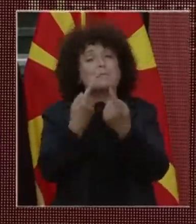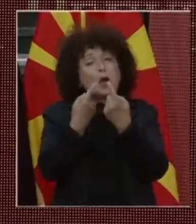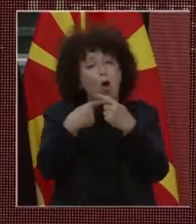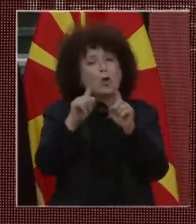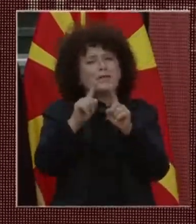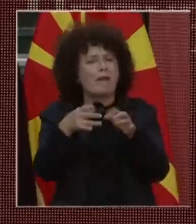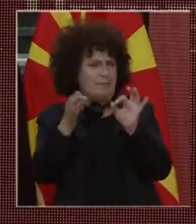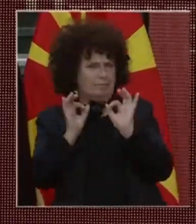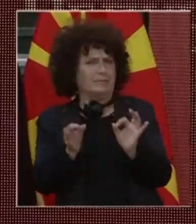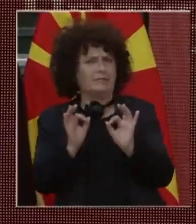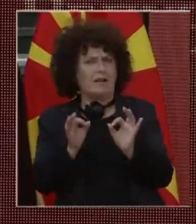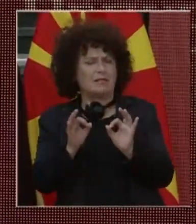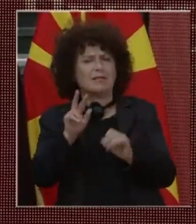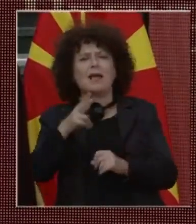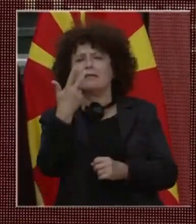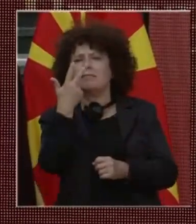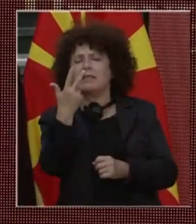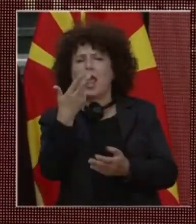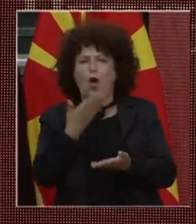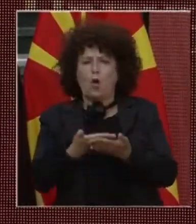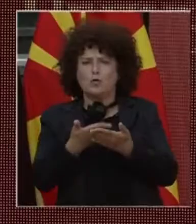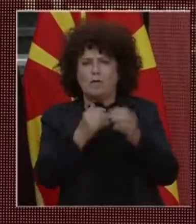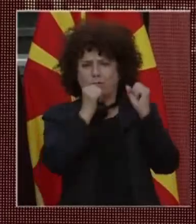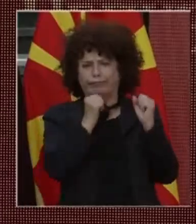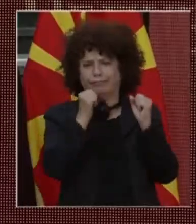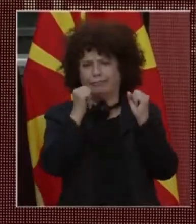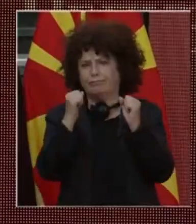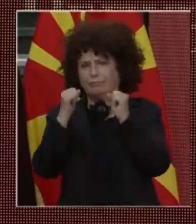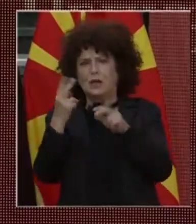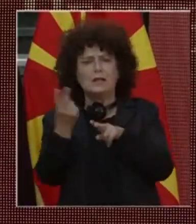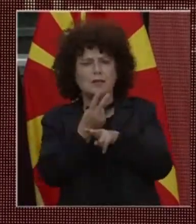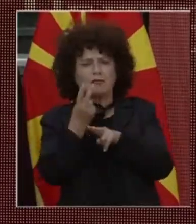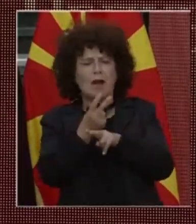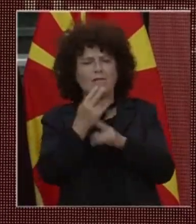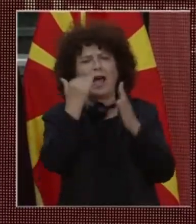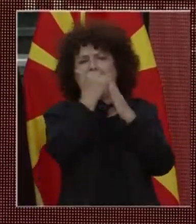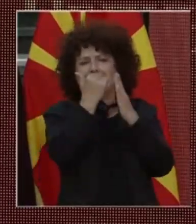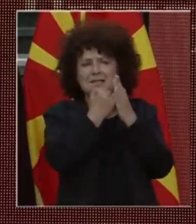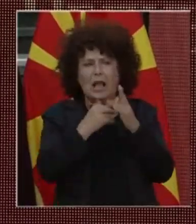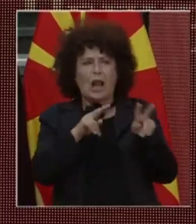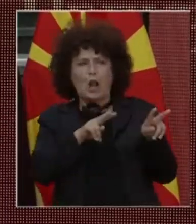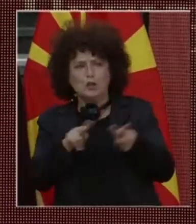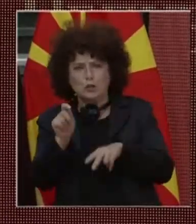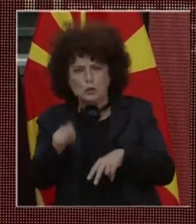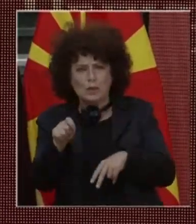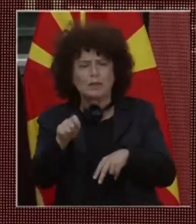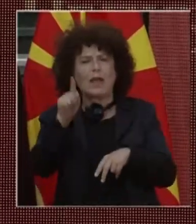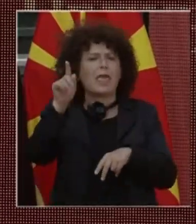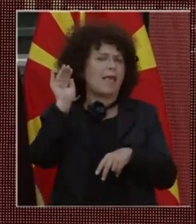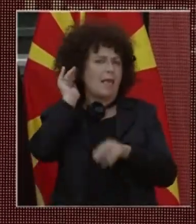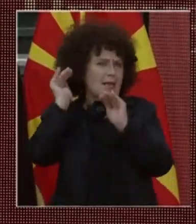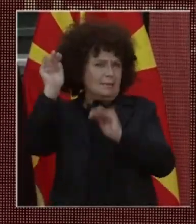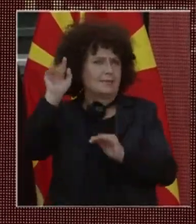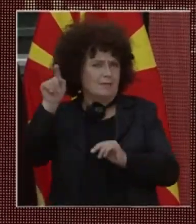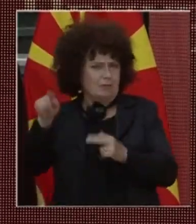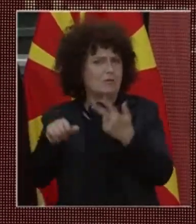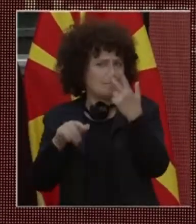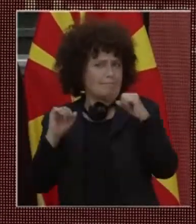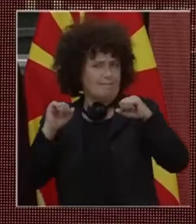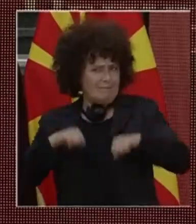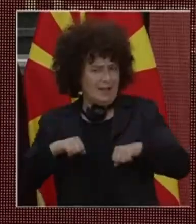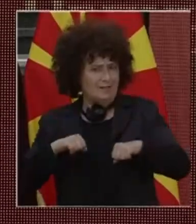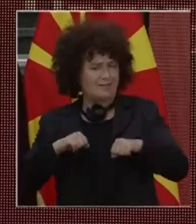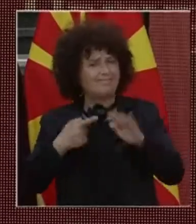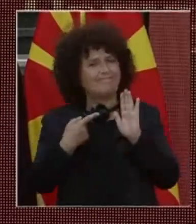Освен квалитетот на трите основни столба на државата, законодавната, судската и извршната власт, репери